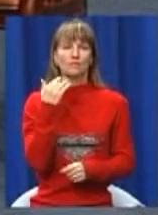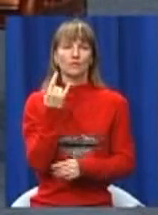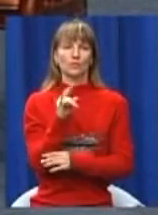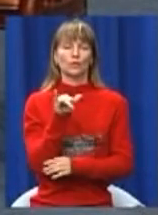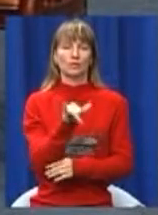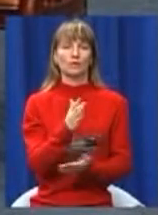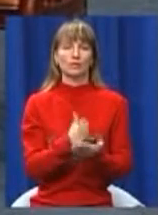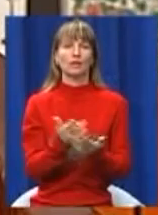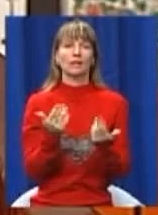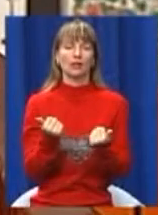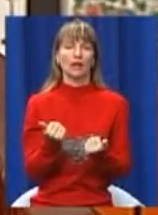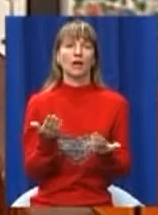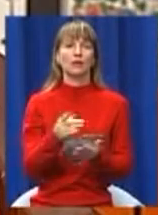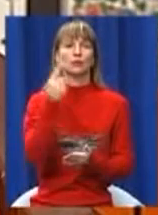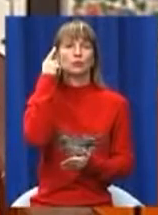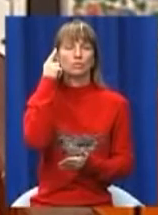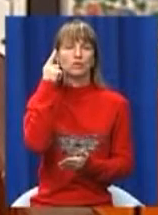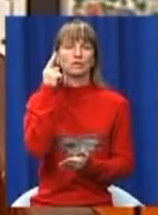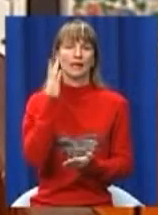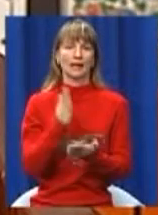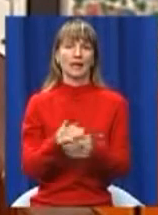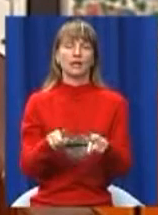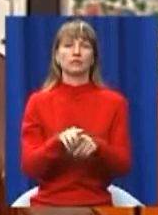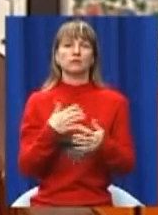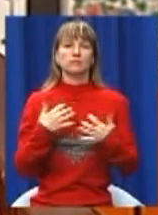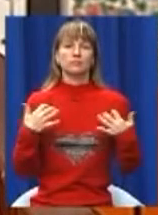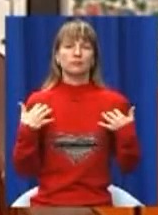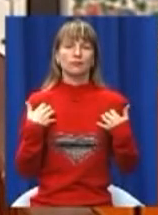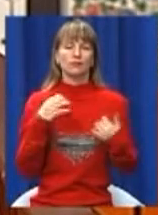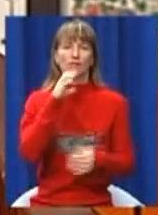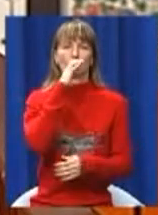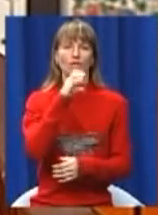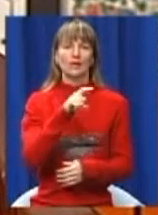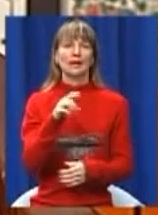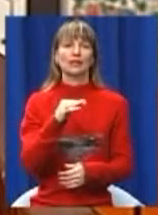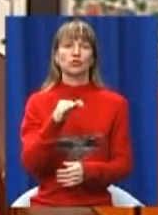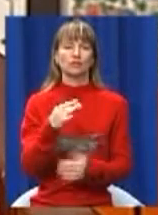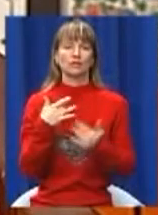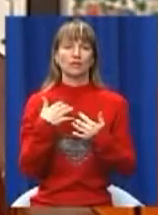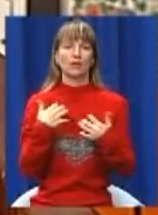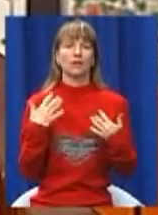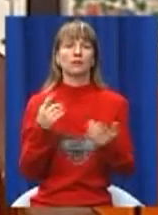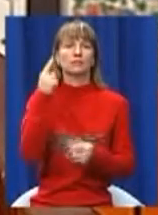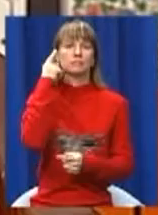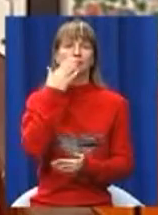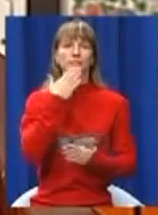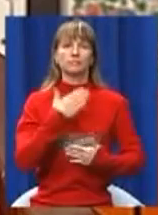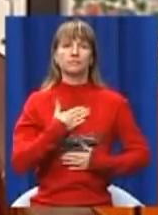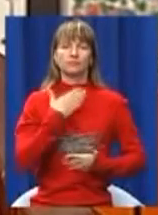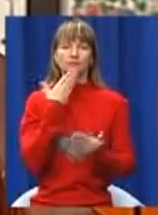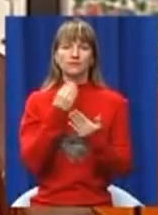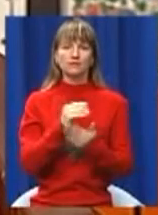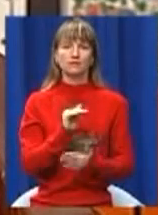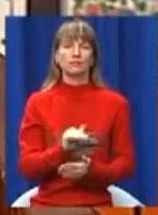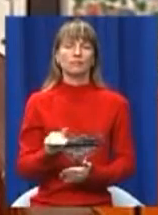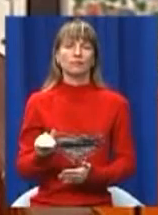ляльок. А як ти думаєш, а от є такі тварини, да? Вовки, хижі тварини, так? Як ти думаєш, полюбляють вони своїх